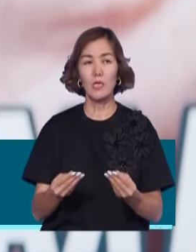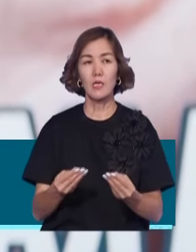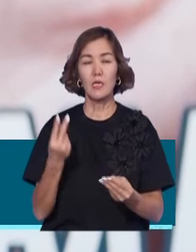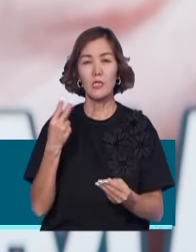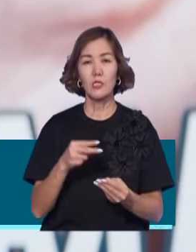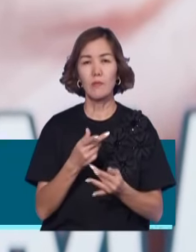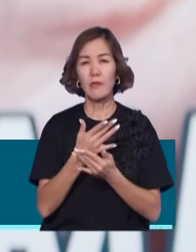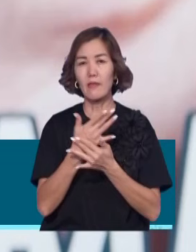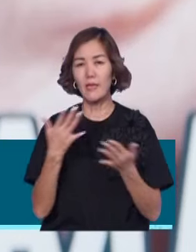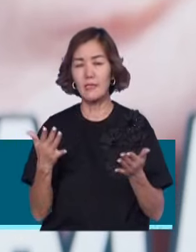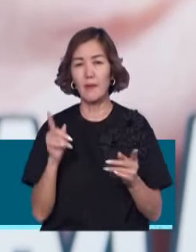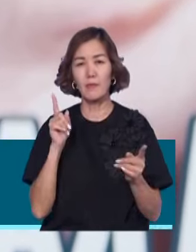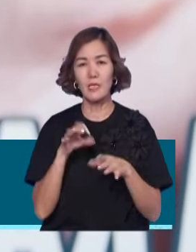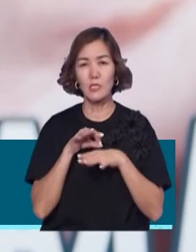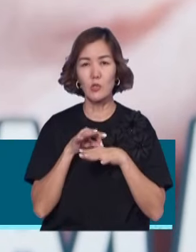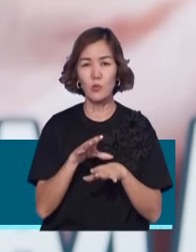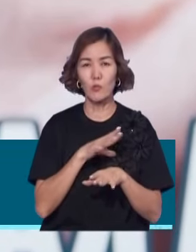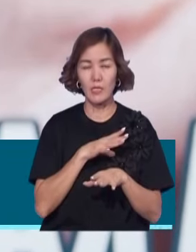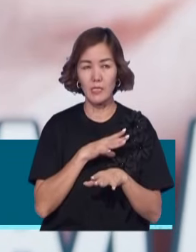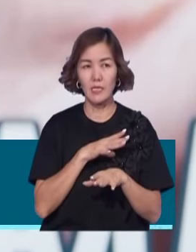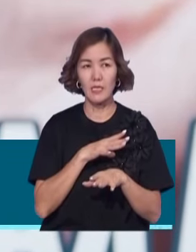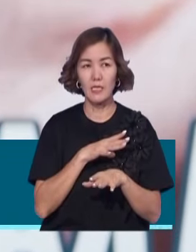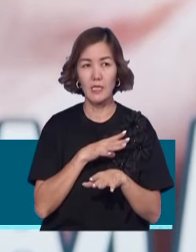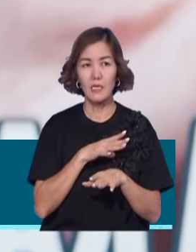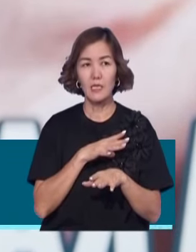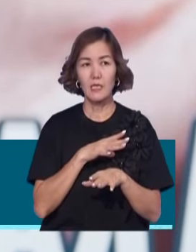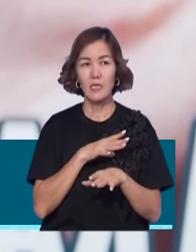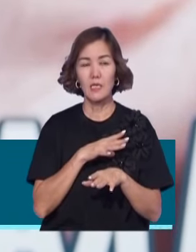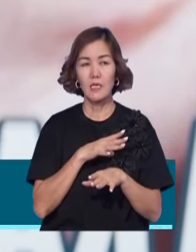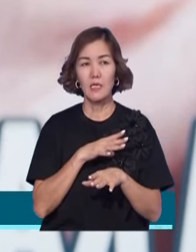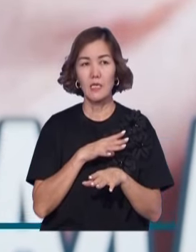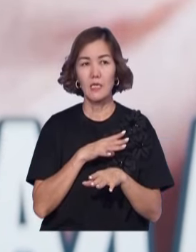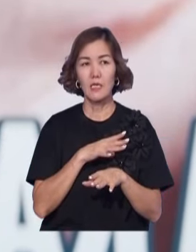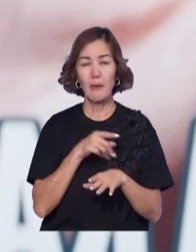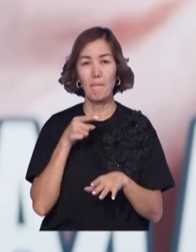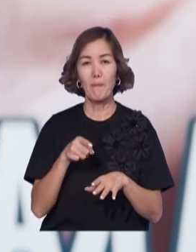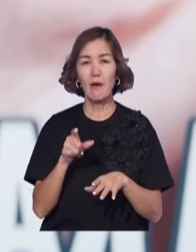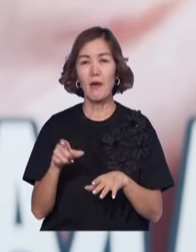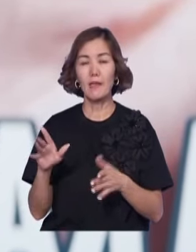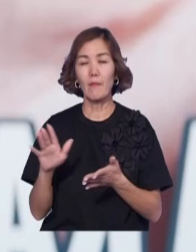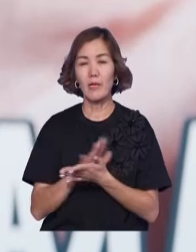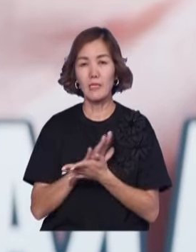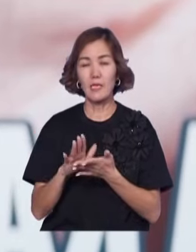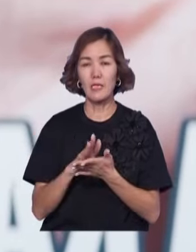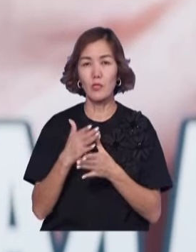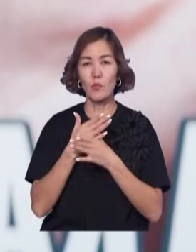20-дан астам осындай кездесу ұйымдастырылды. Соның ішінде 1000 адамға тегін көмек көрсетілді.